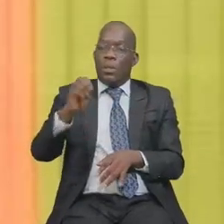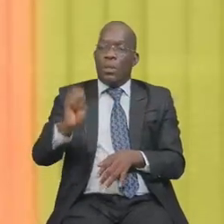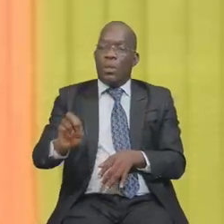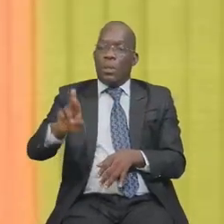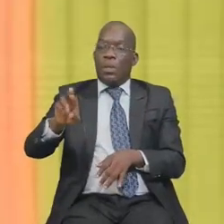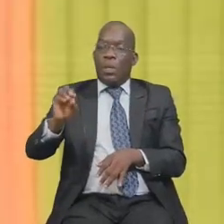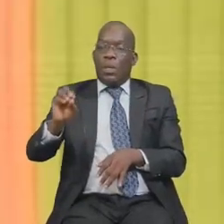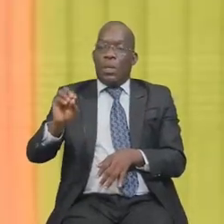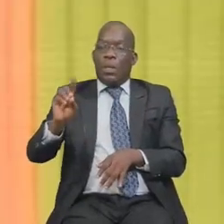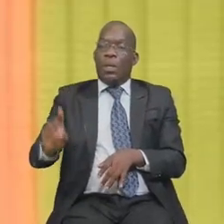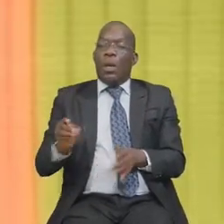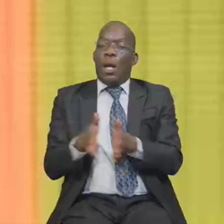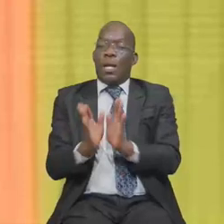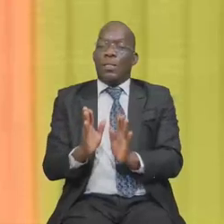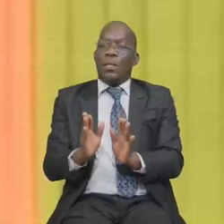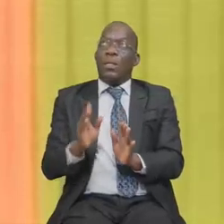rien.